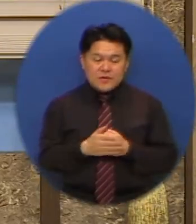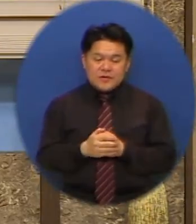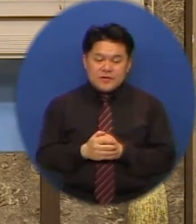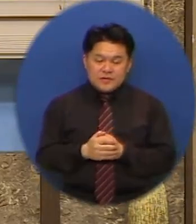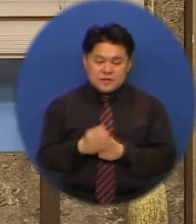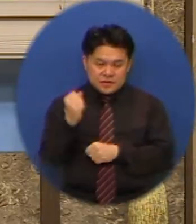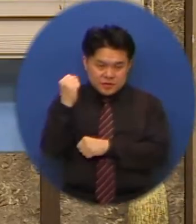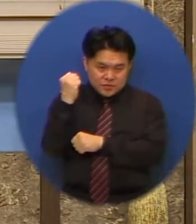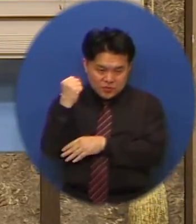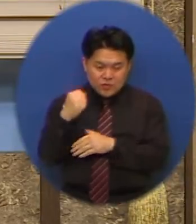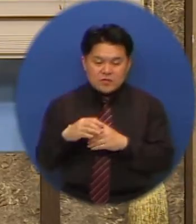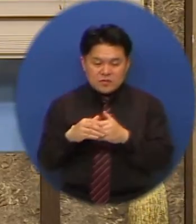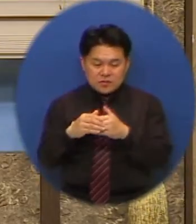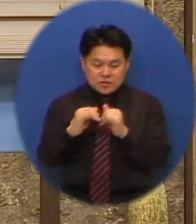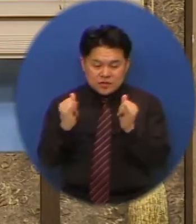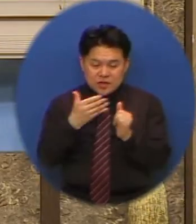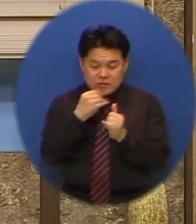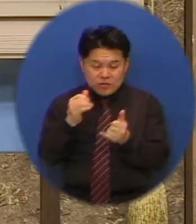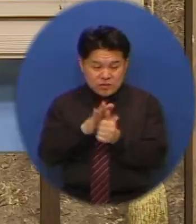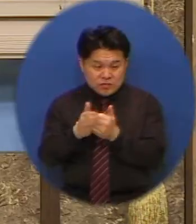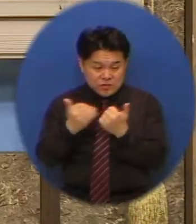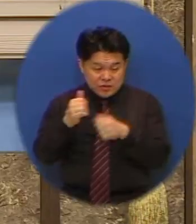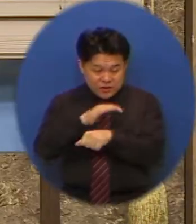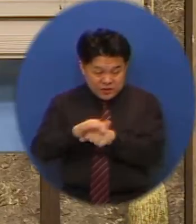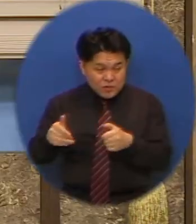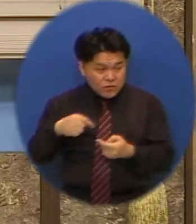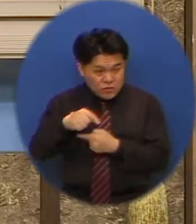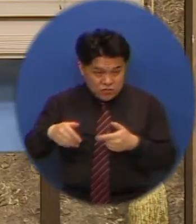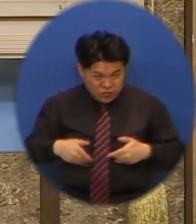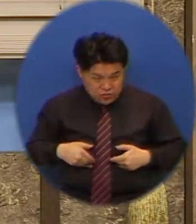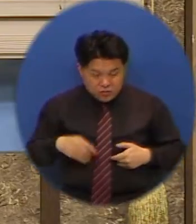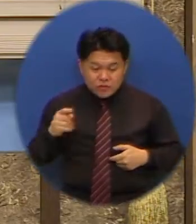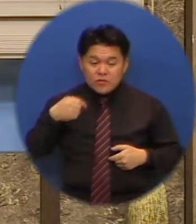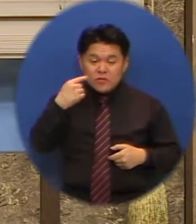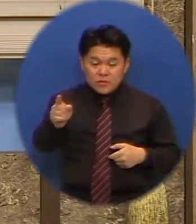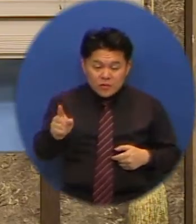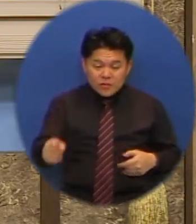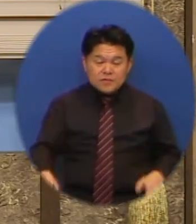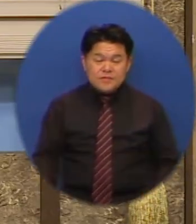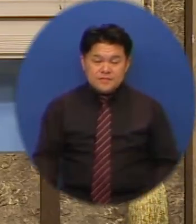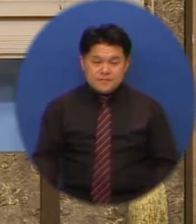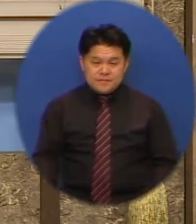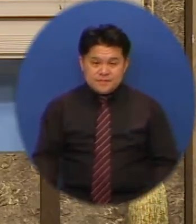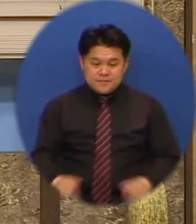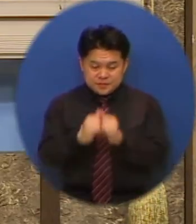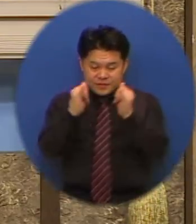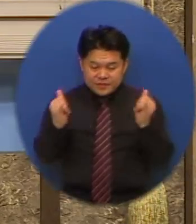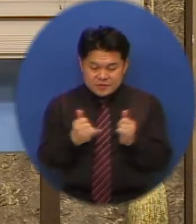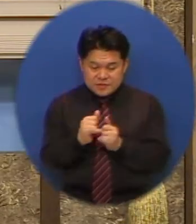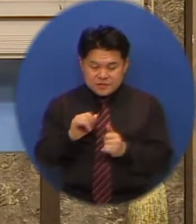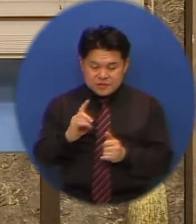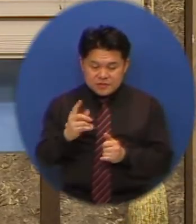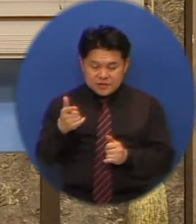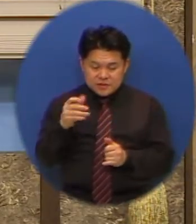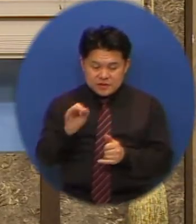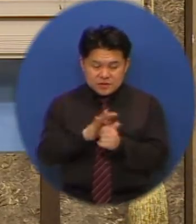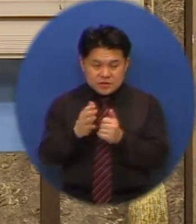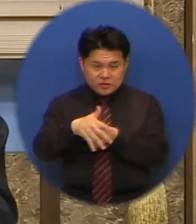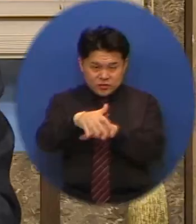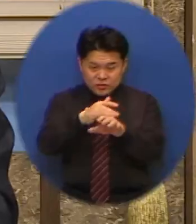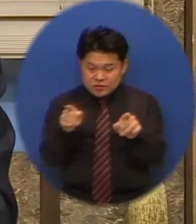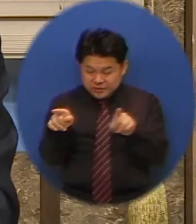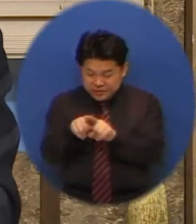기초사회복지협의회가 잘 돼야 되고 그 기초사회복지협의회가 아까 말씀드린 대로 사회보장협의체하고 연결이